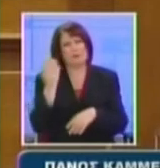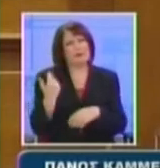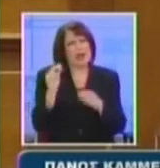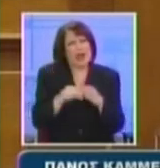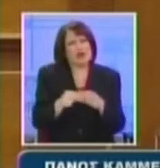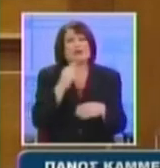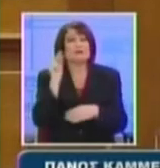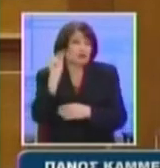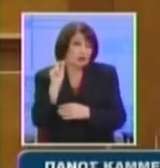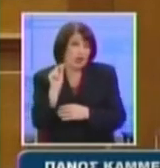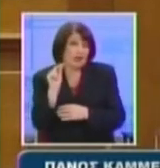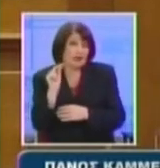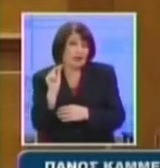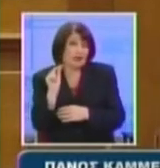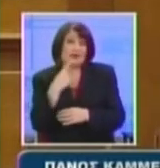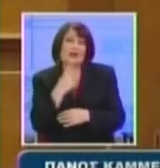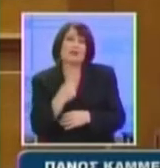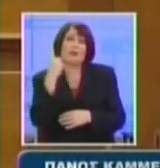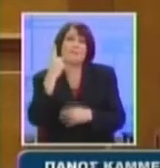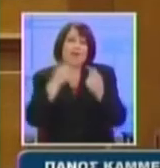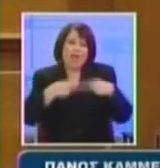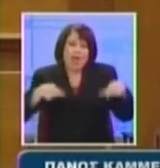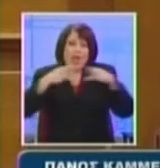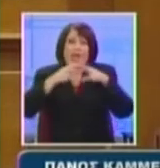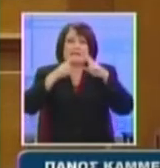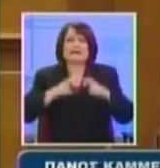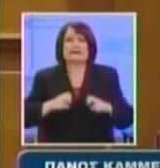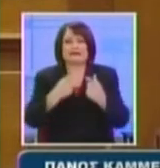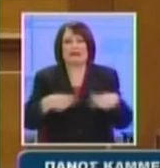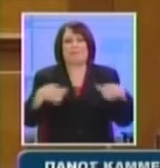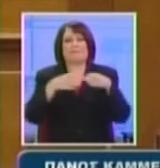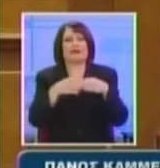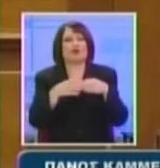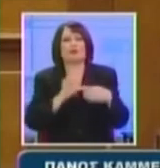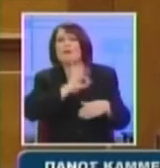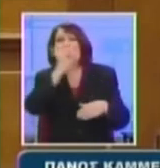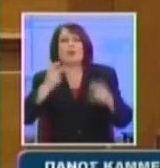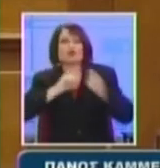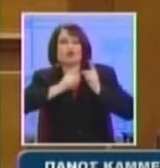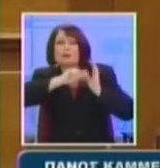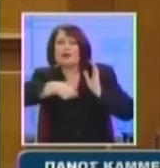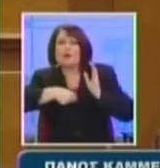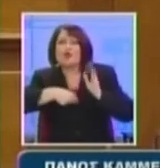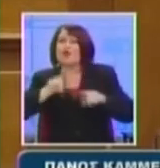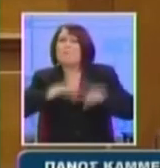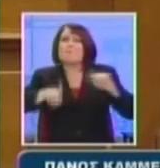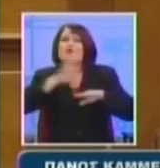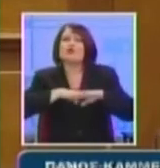εκλογές, δηλαδή τη μία και μόνη εξεταστική για το πώς θα ζάμε στο μνημόνιο και την απόδοση των